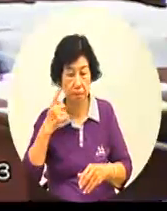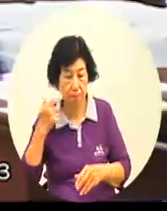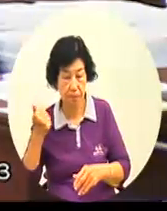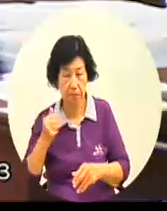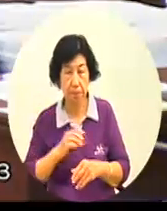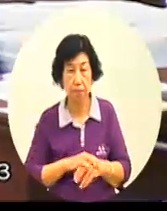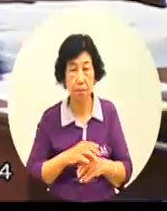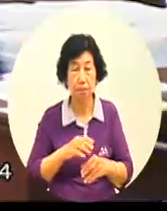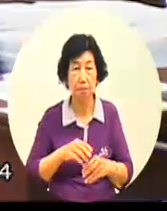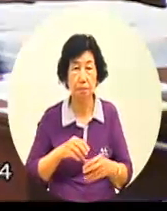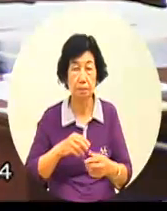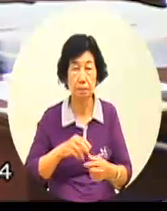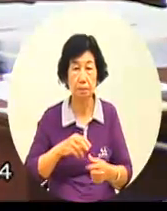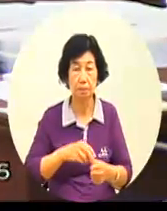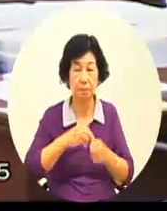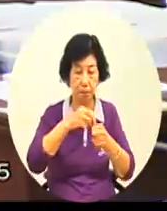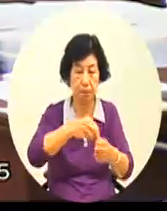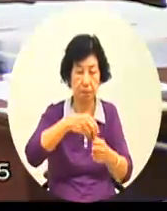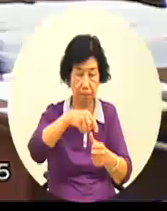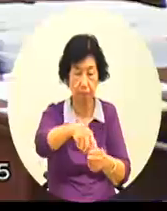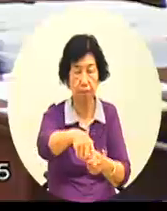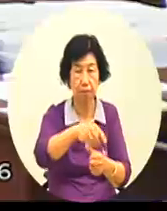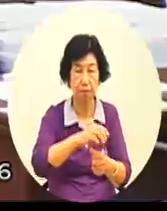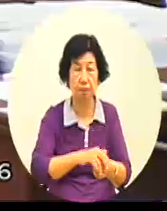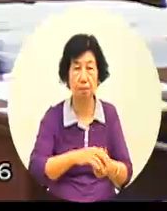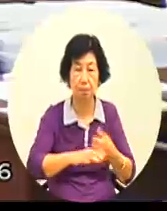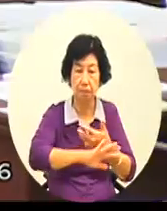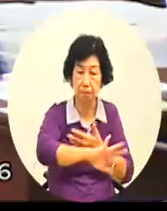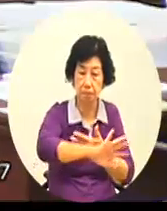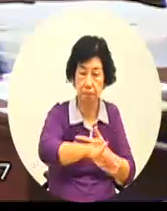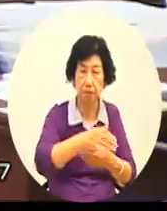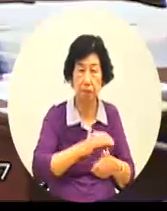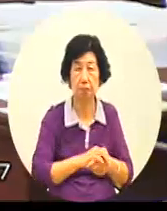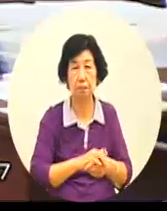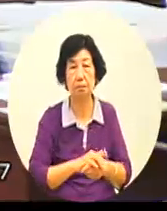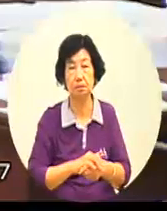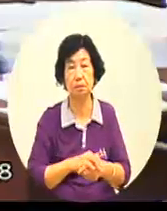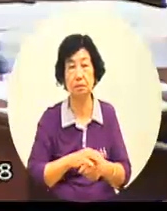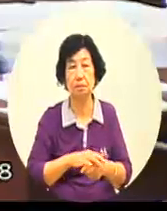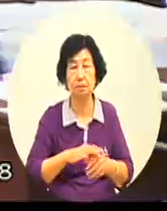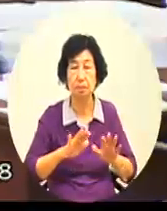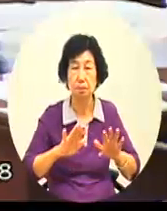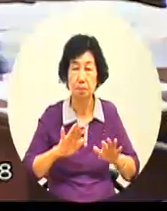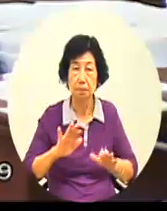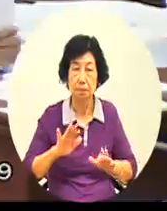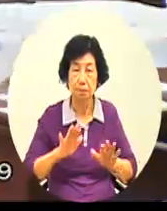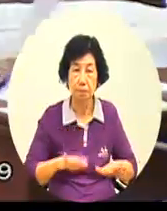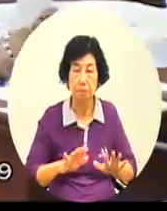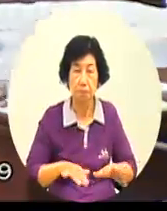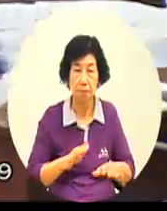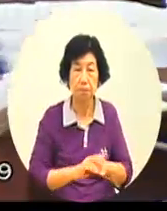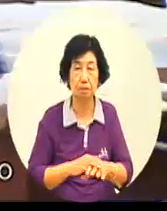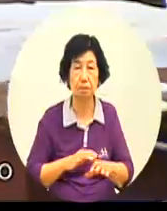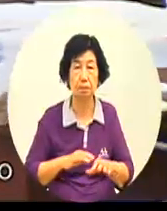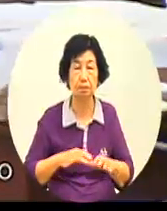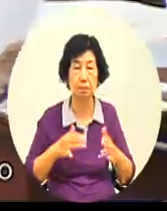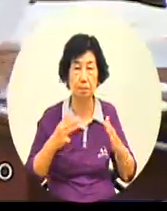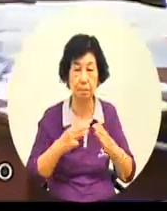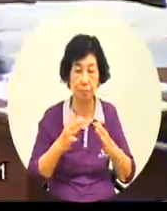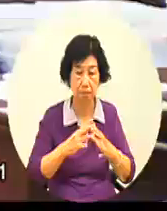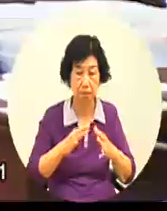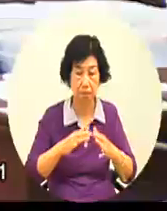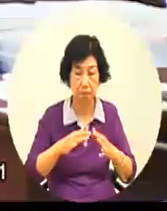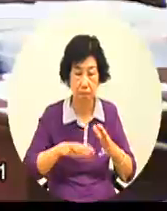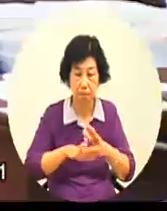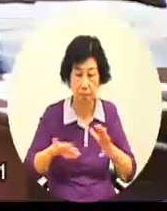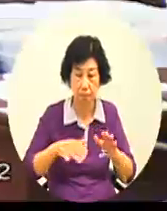在家里。还可以就近照顾，只是因为家庭的成员他的体力他的时间没有办法满足照